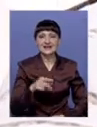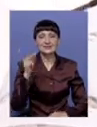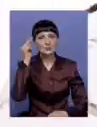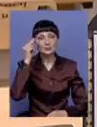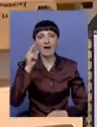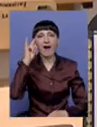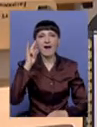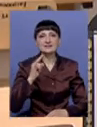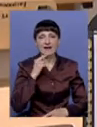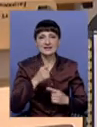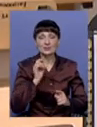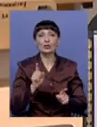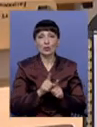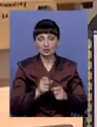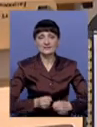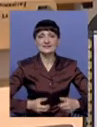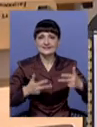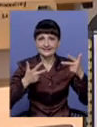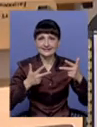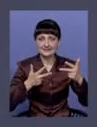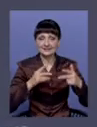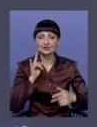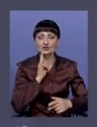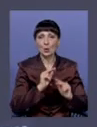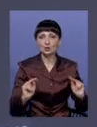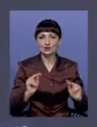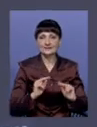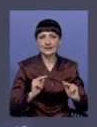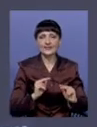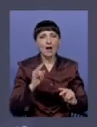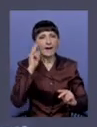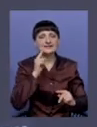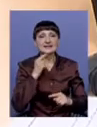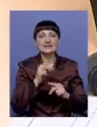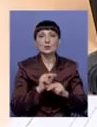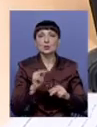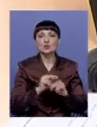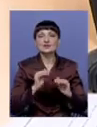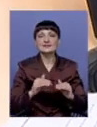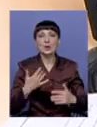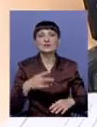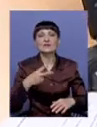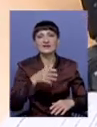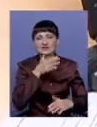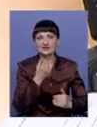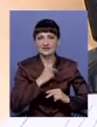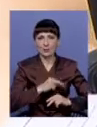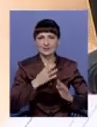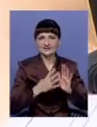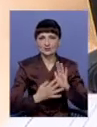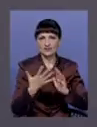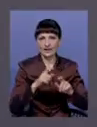казахского языка тоже дистанционно его проводит риза turbo его государственному языку она учит детей уже 20 лет сейчас работает в